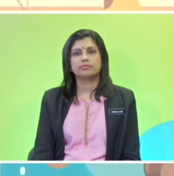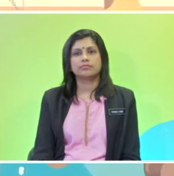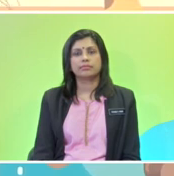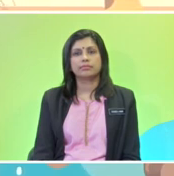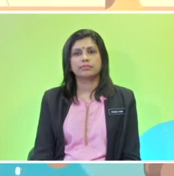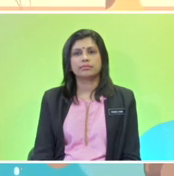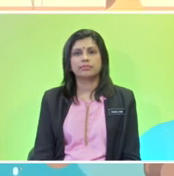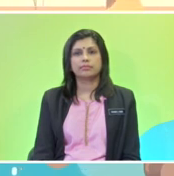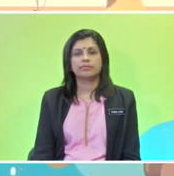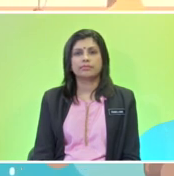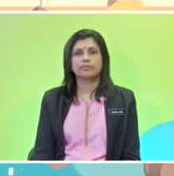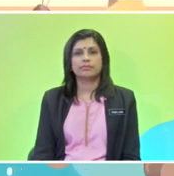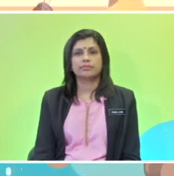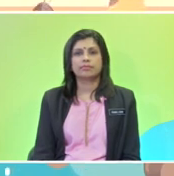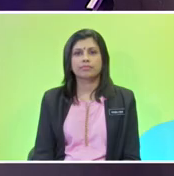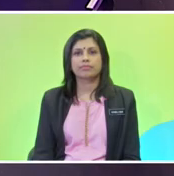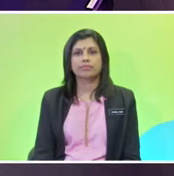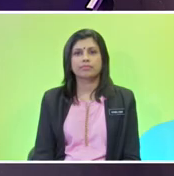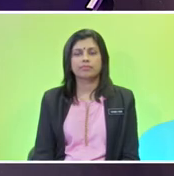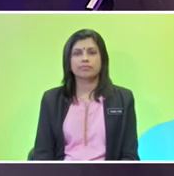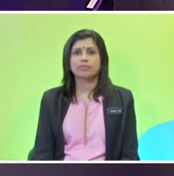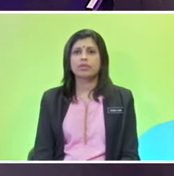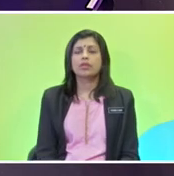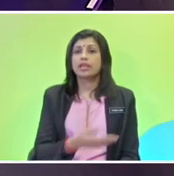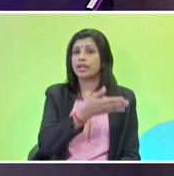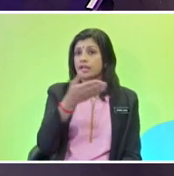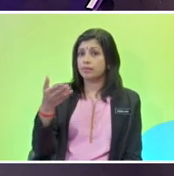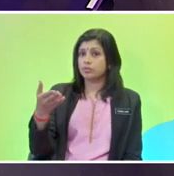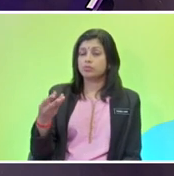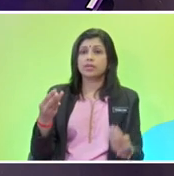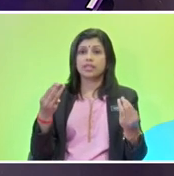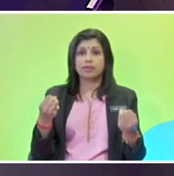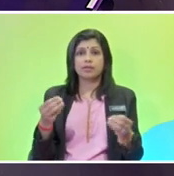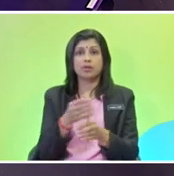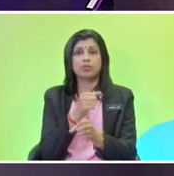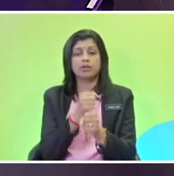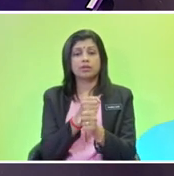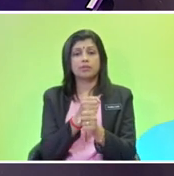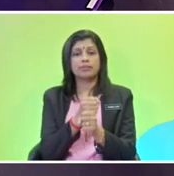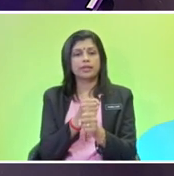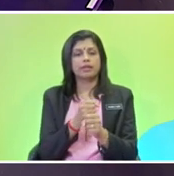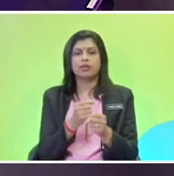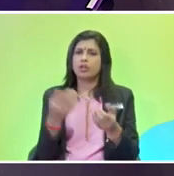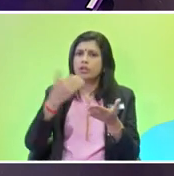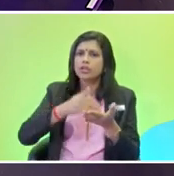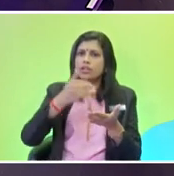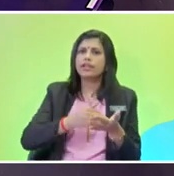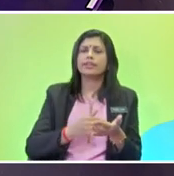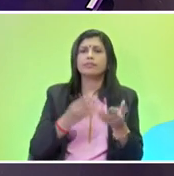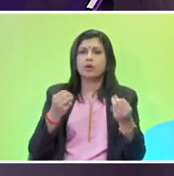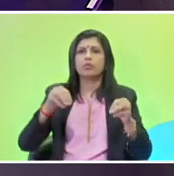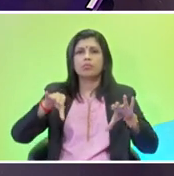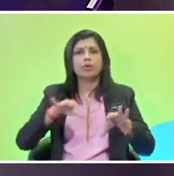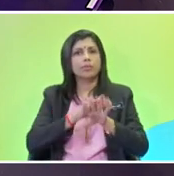sebut tentang pentaksiran dah sebut, tapi kan bagi mereka yang mahu mendapatkan bahan ulang kaji, yang sedang menonton ni, di